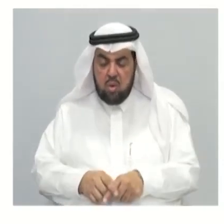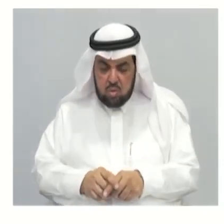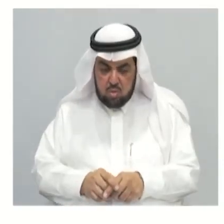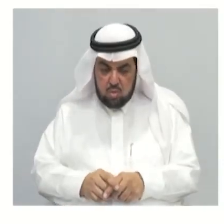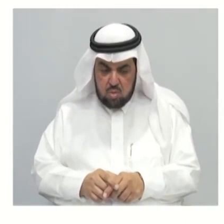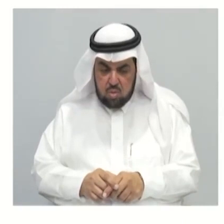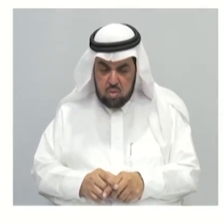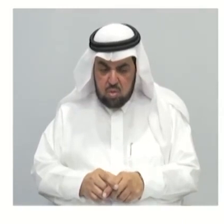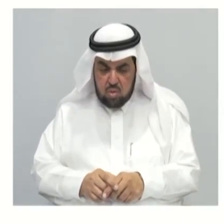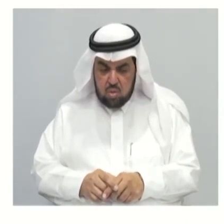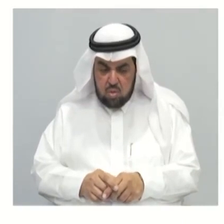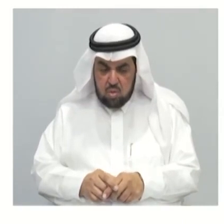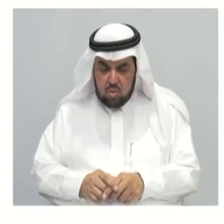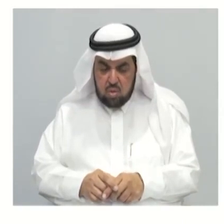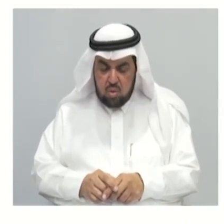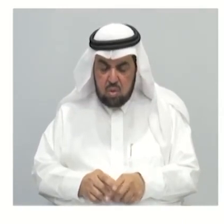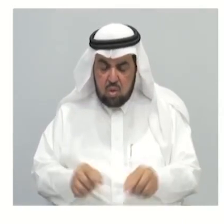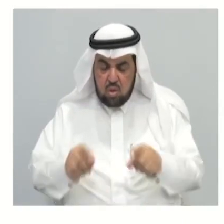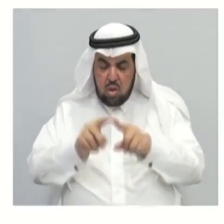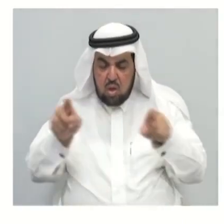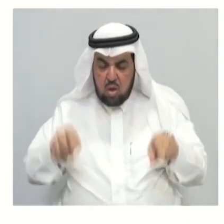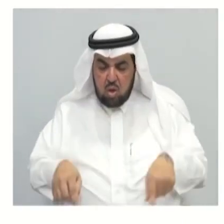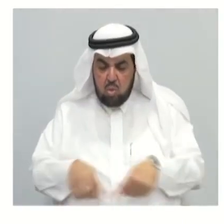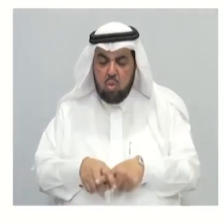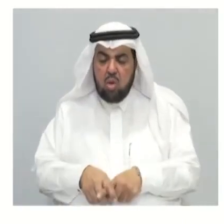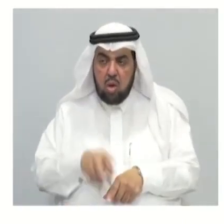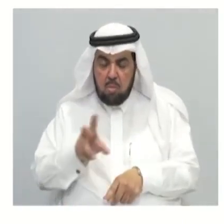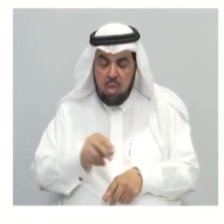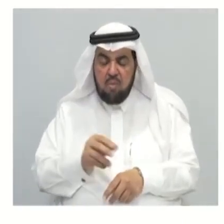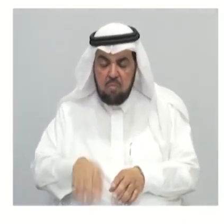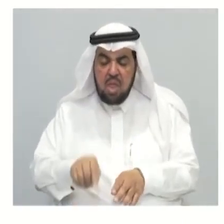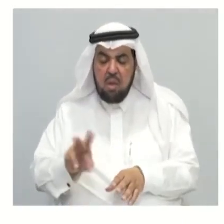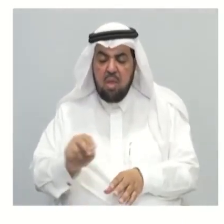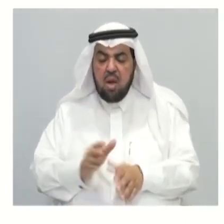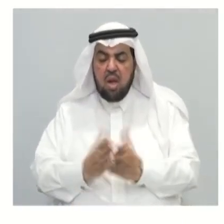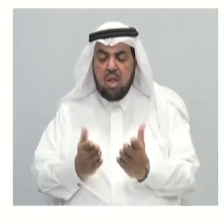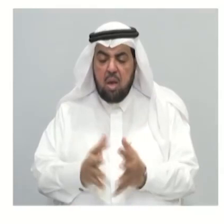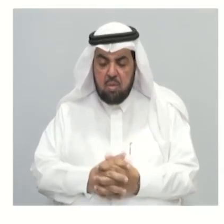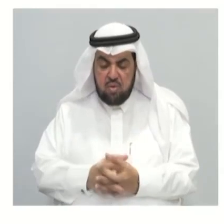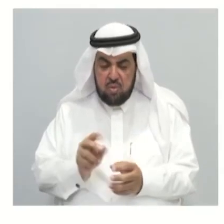الحقل ايضا في الاطارات الموجوده له كما هي موجود في